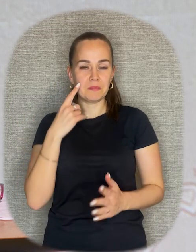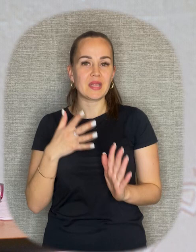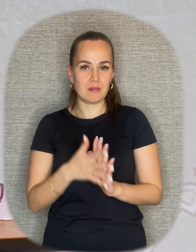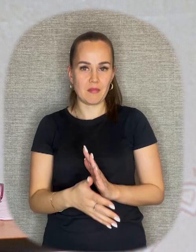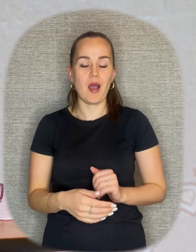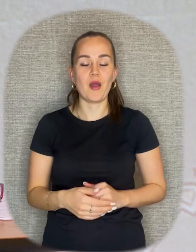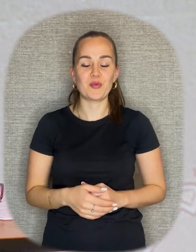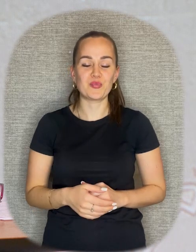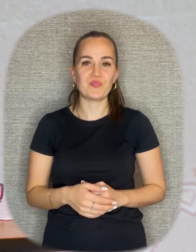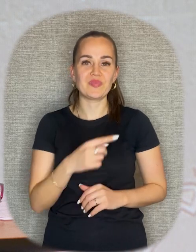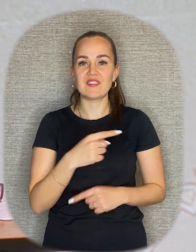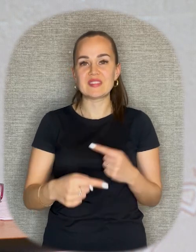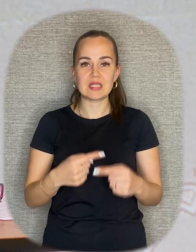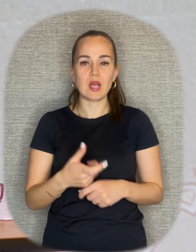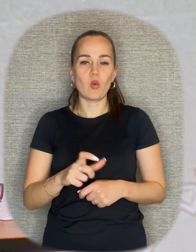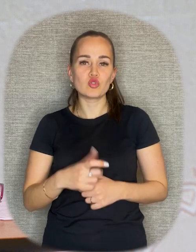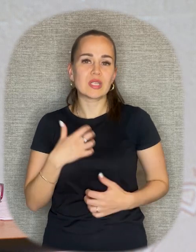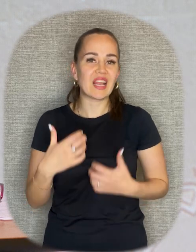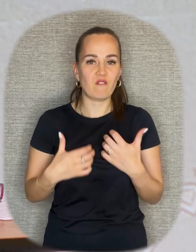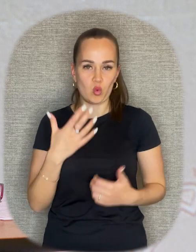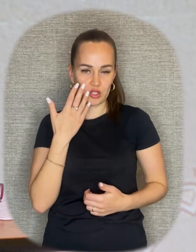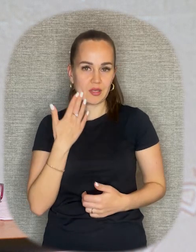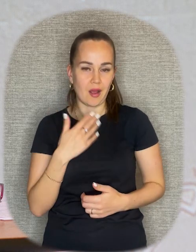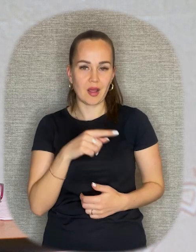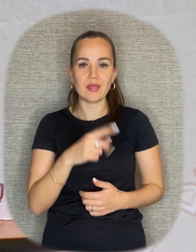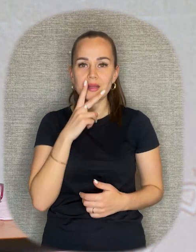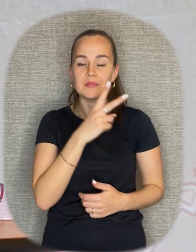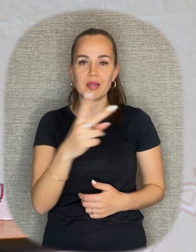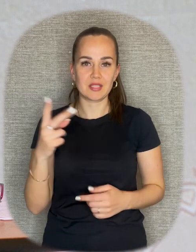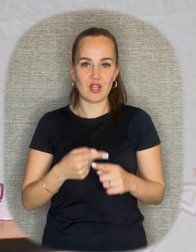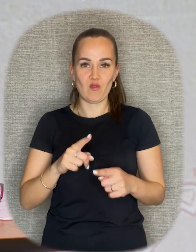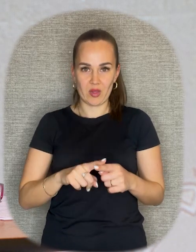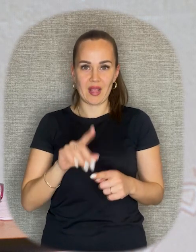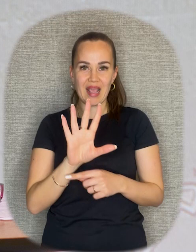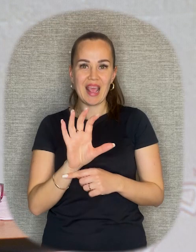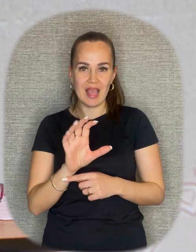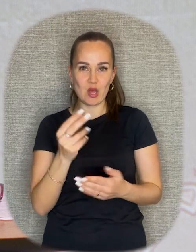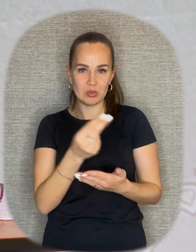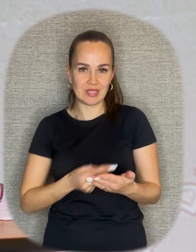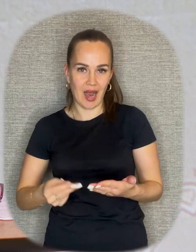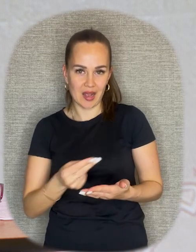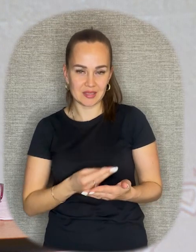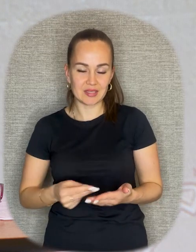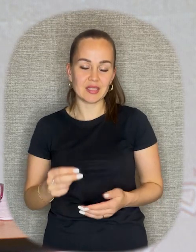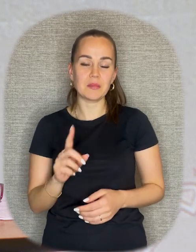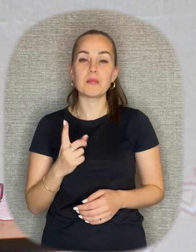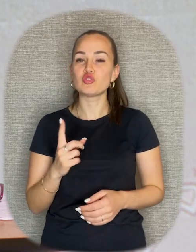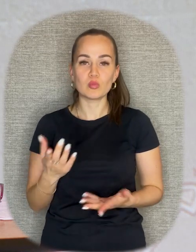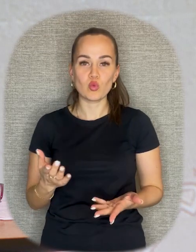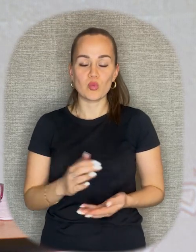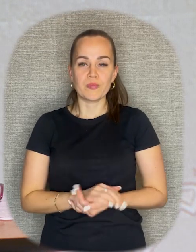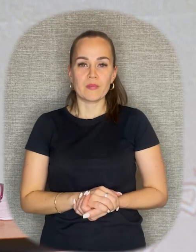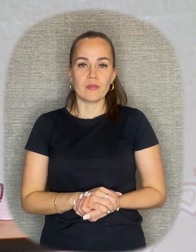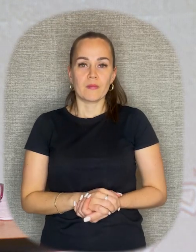вот этот вот вы знаете я вас понимаю Да На самом деле я всегда очень тревожусь когда я демонстрирую вот